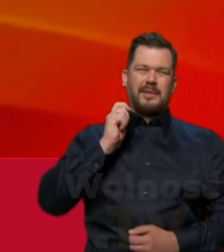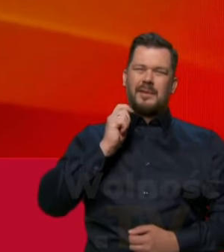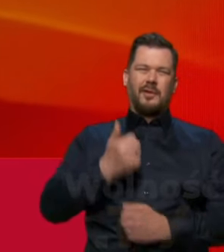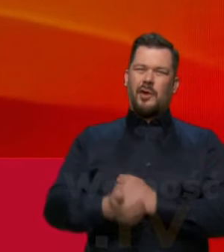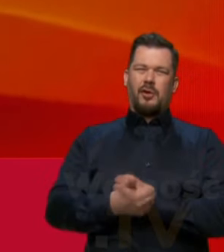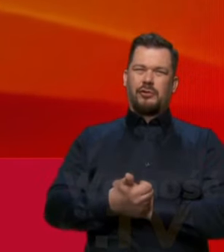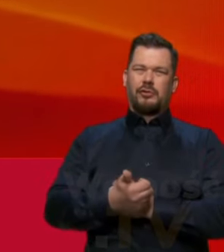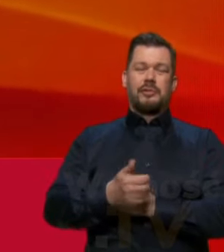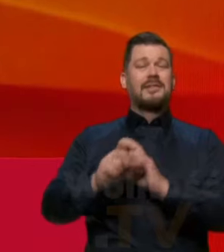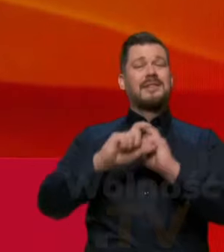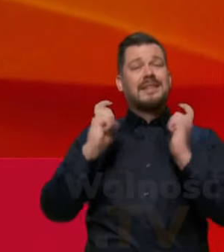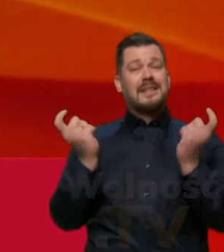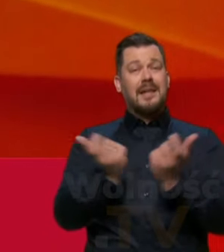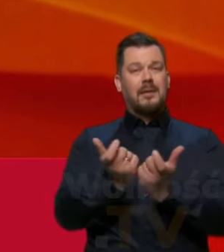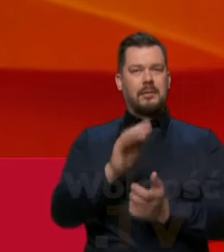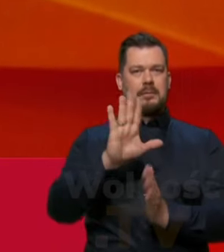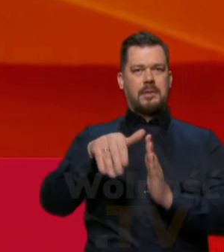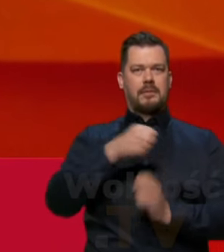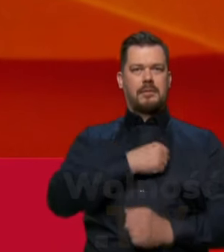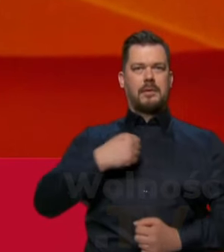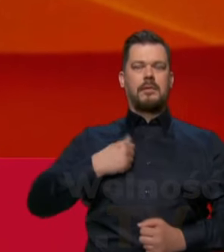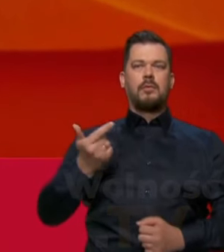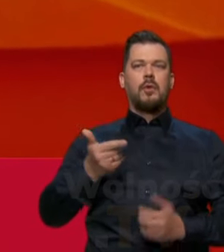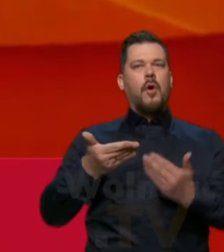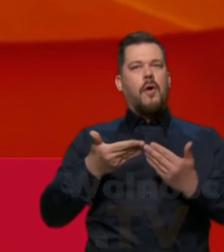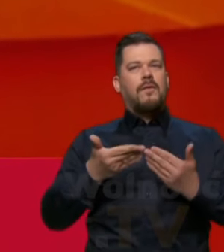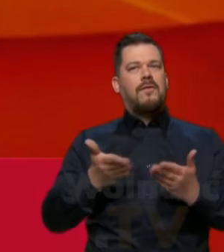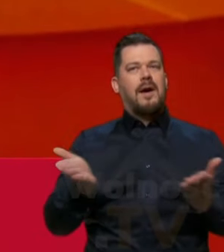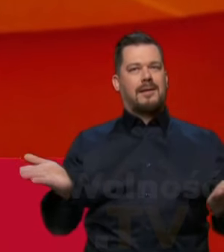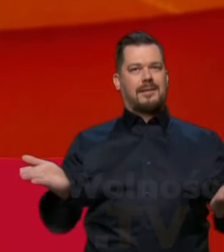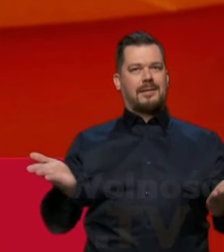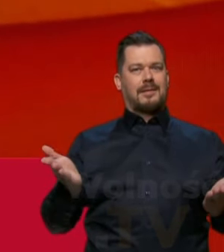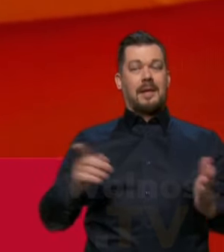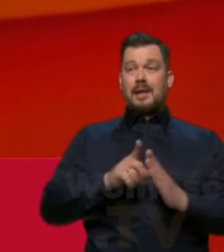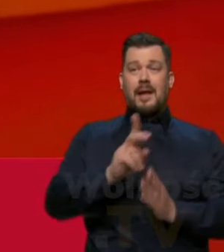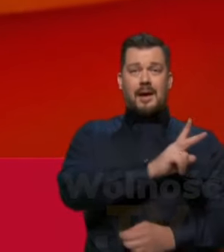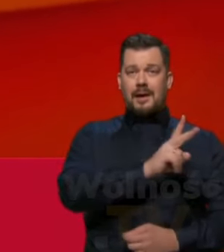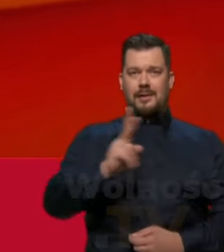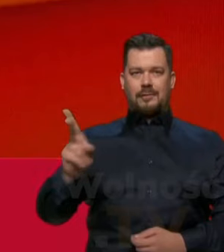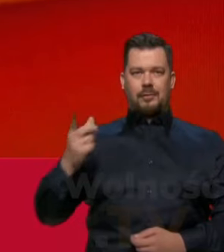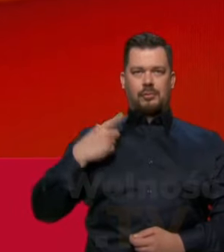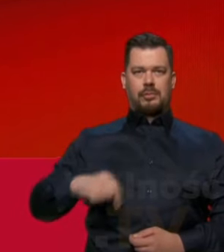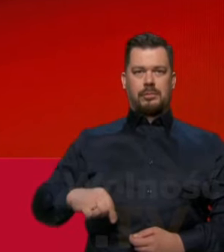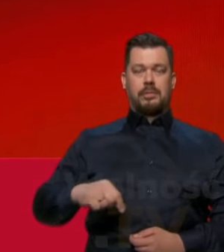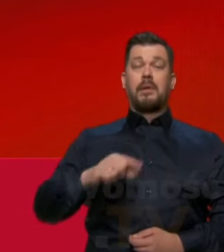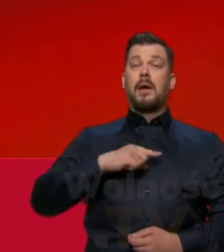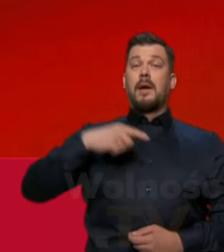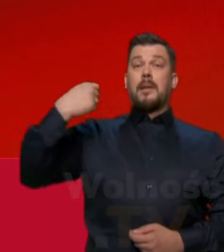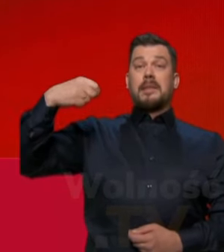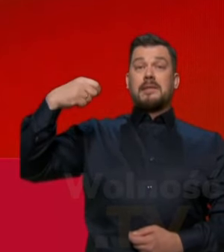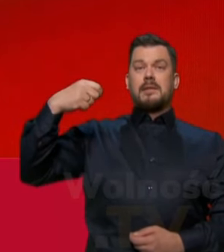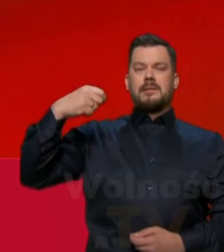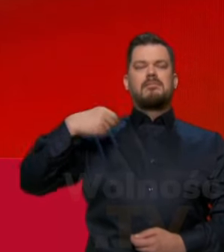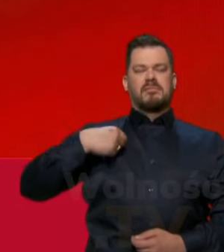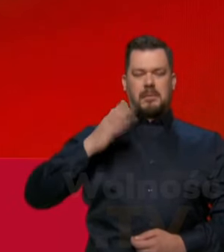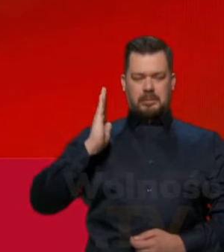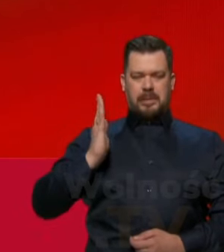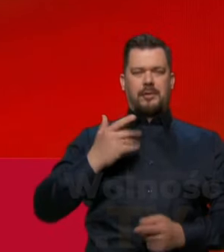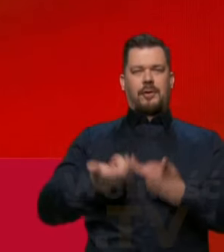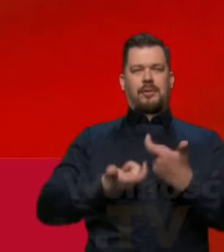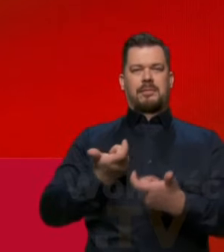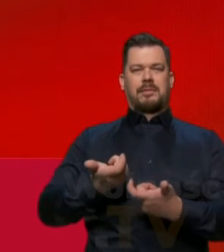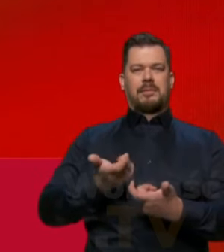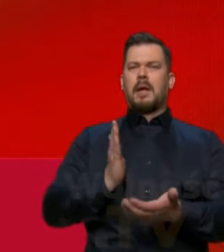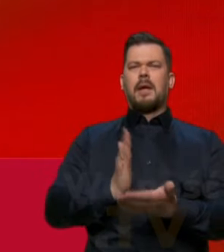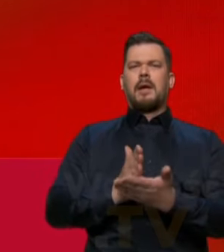miasto dzisiaj, Warszawa, musi być miastem otwartym, miastem, w którym jest miejsce dla każdego. I za mojej prezydentury takim miastem będzie. Nie tylko